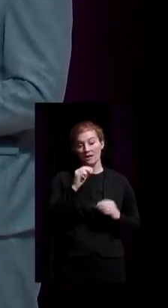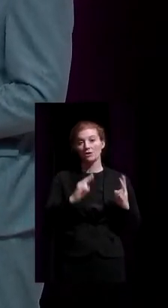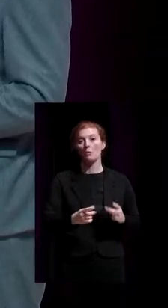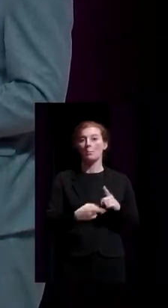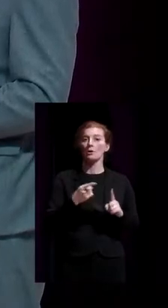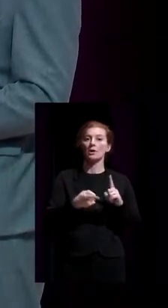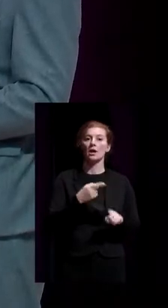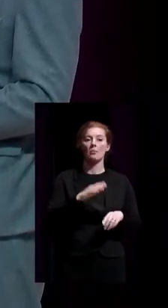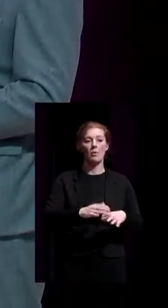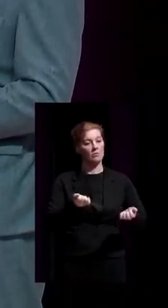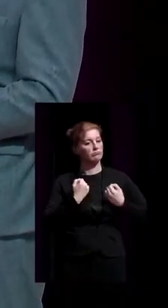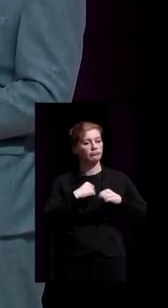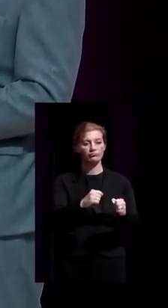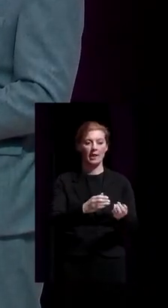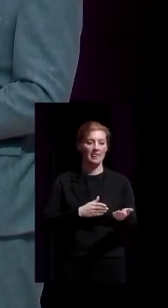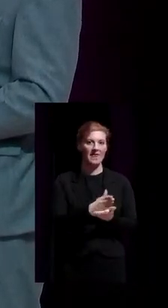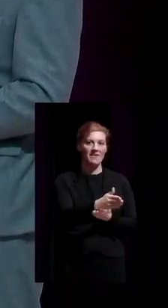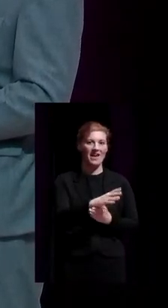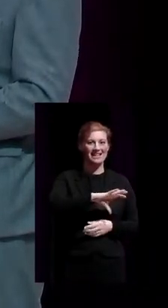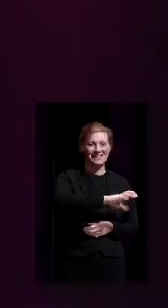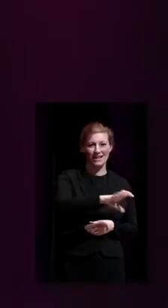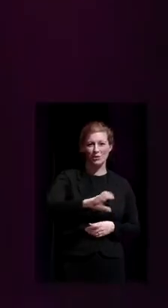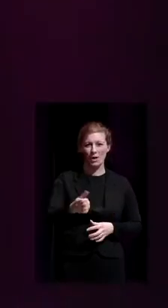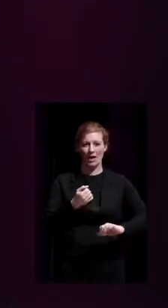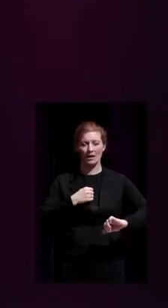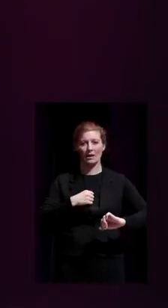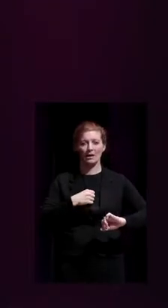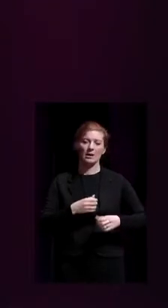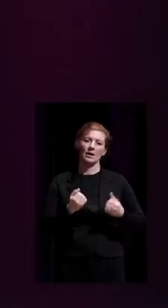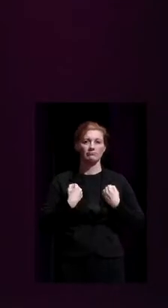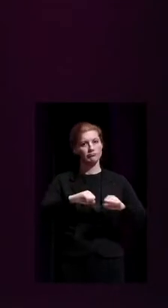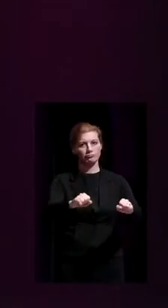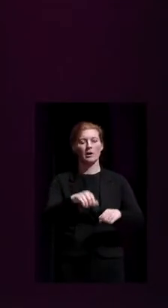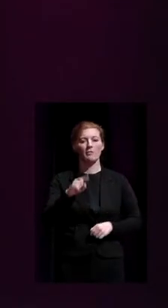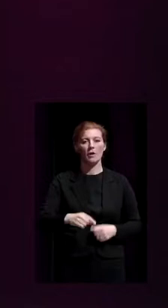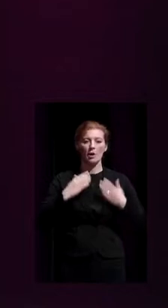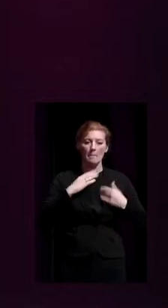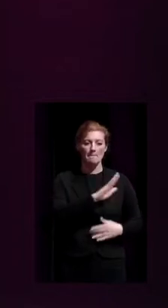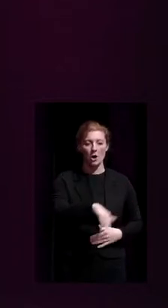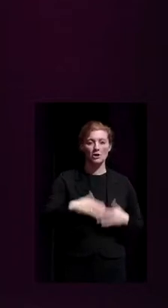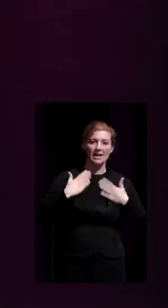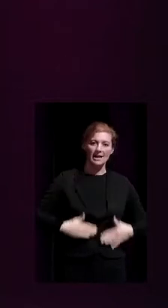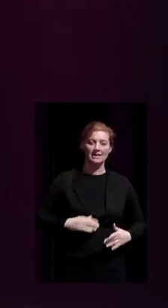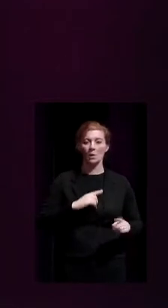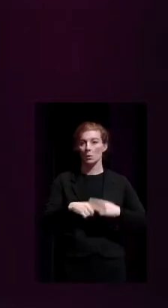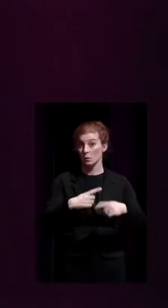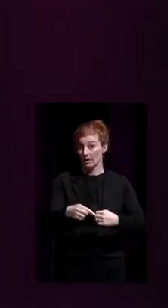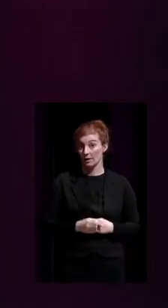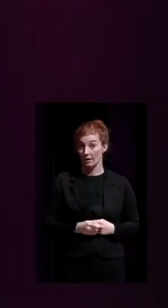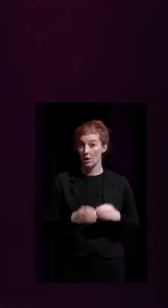en rörelse, en tvärsektoriell rörelse för barns hälsa och utveckling. Jag hoppas ni